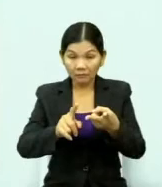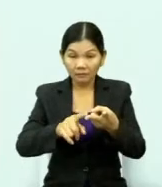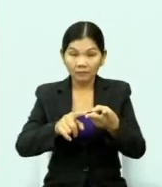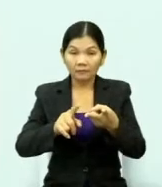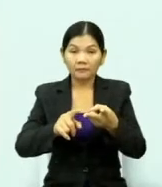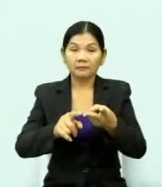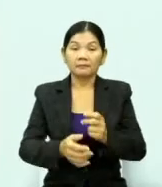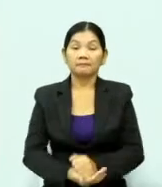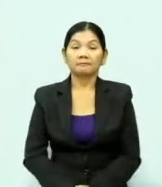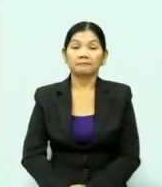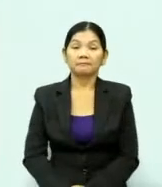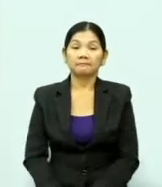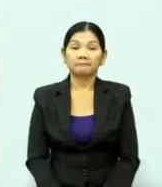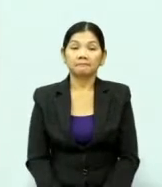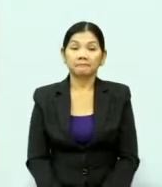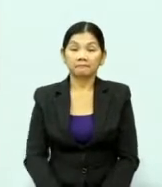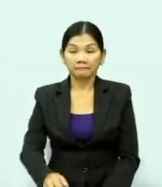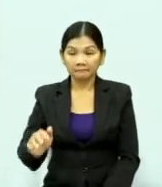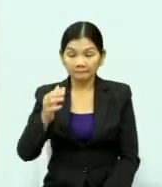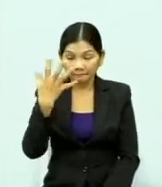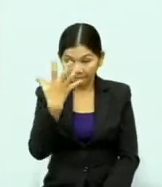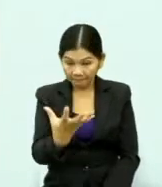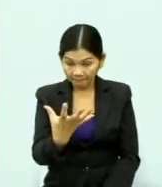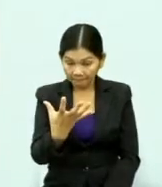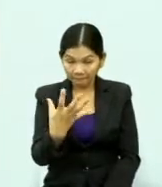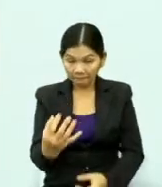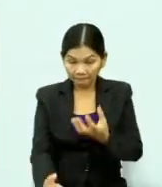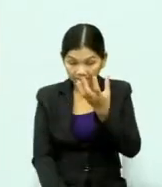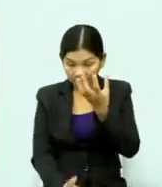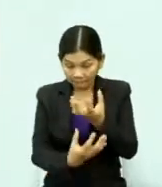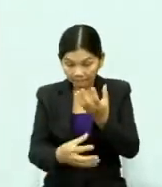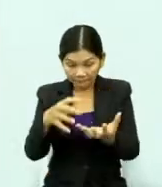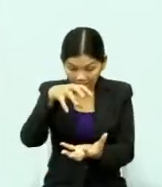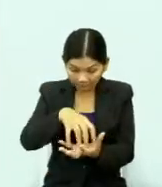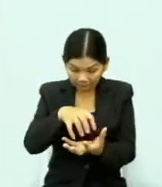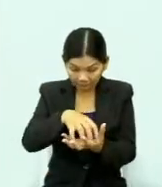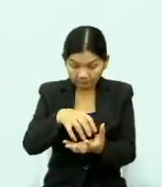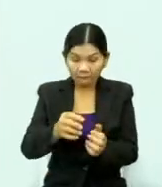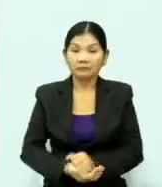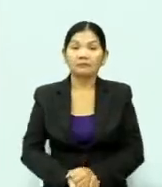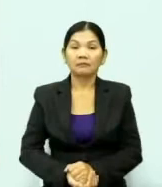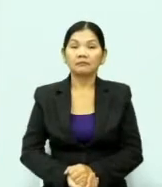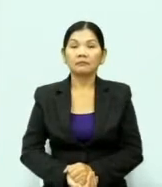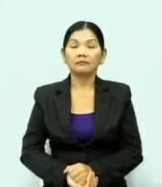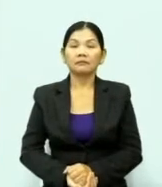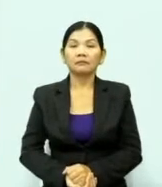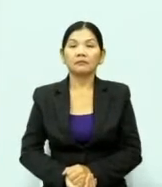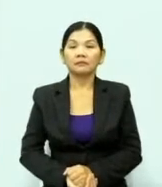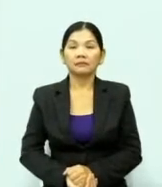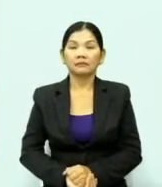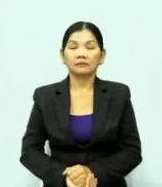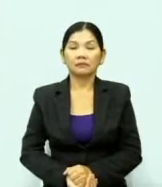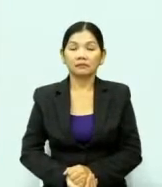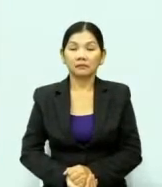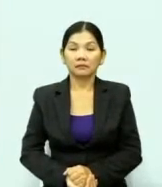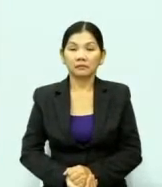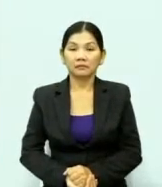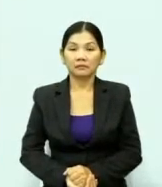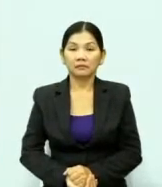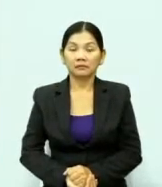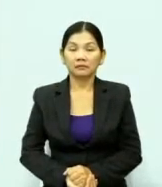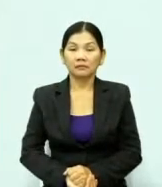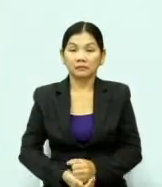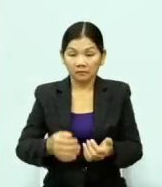con. Miền chàn hay miền ấy nó bị khăn năng ngó. Miền ấy kế con. Chà, cứ rút. Rút